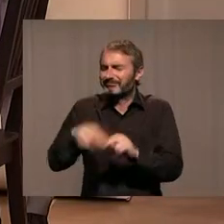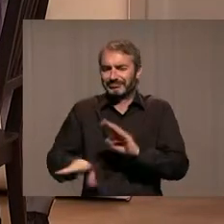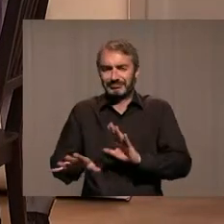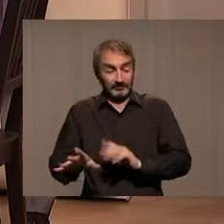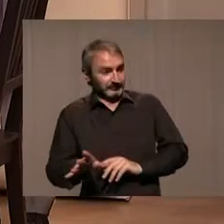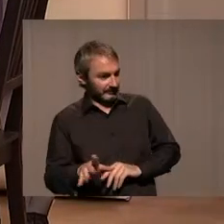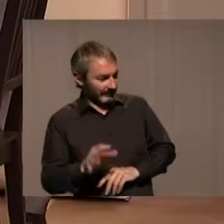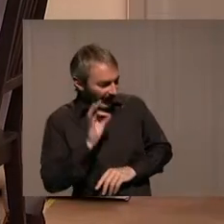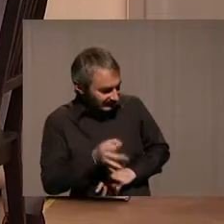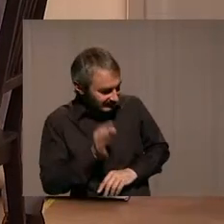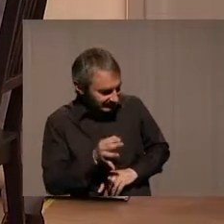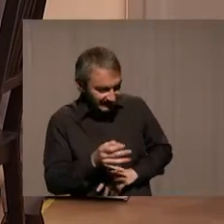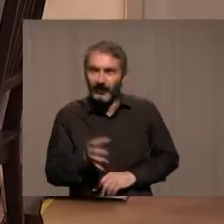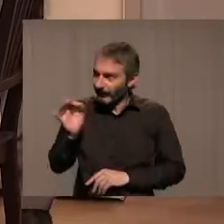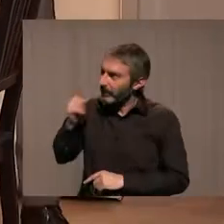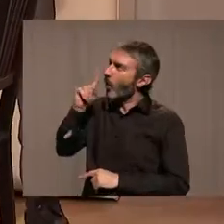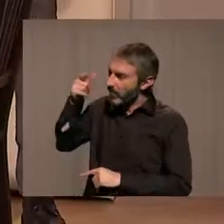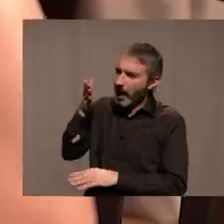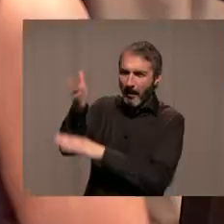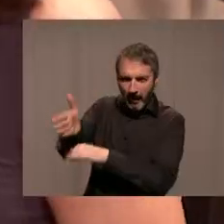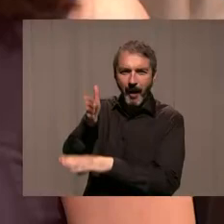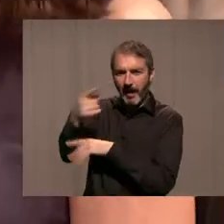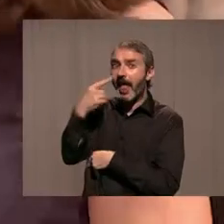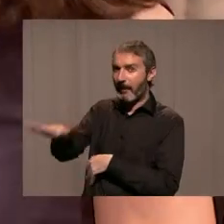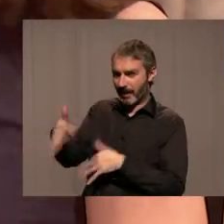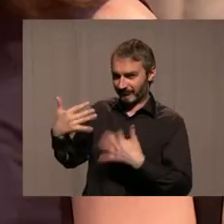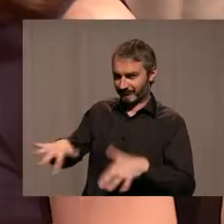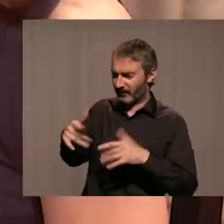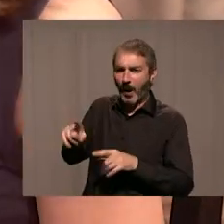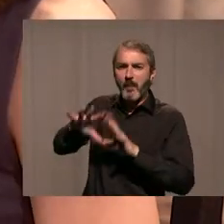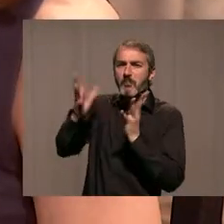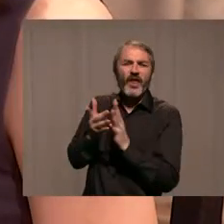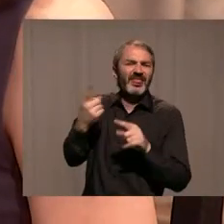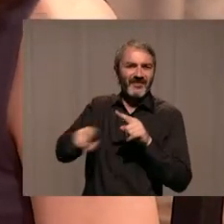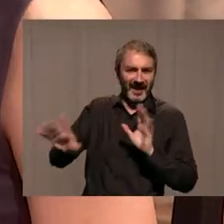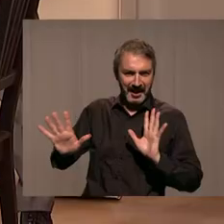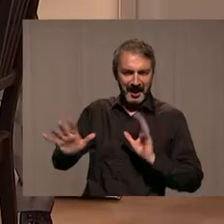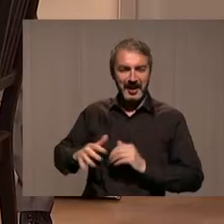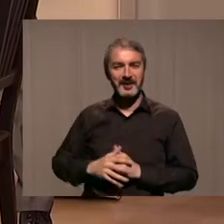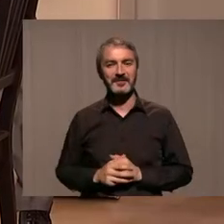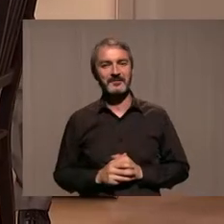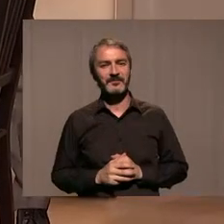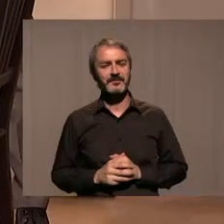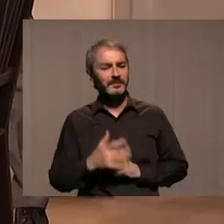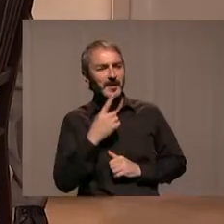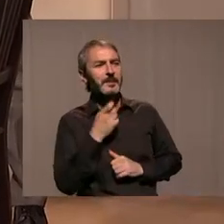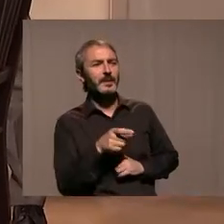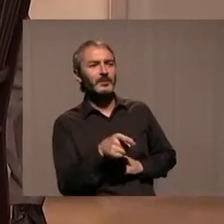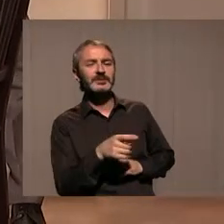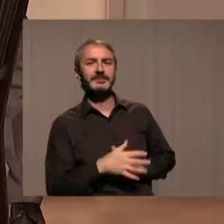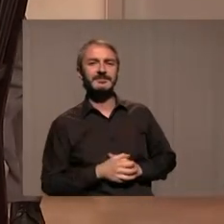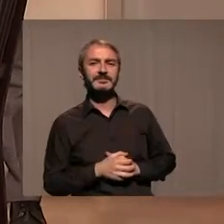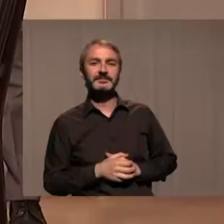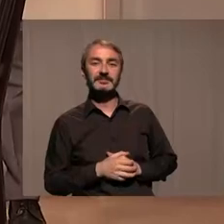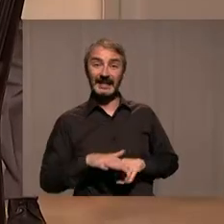m'has espantat. Tinc molt d'interès en aquesta història. Passeu-vos-hi, passeu-vos-hi un dia perquè ja ho veureu, és un altre món. I, escolta, parlant de